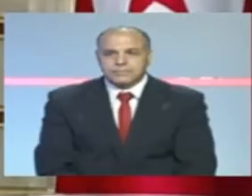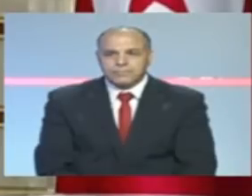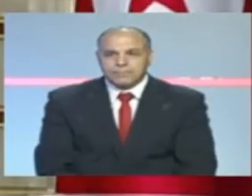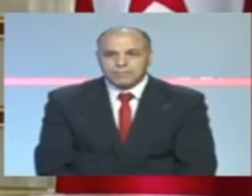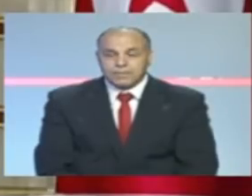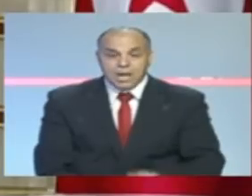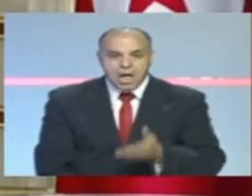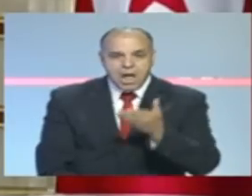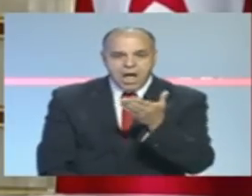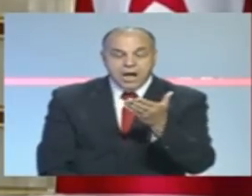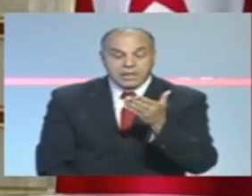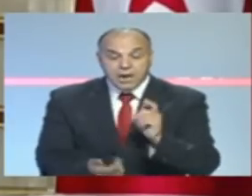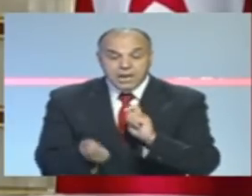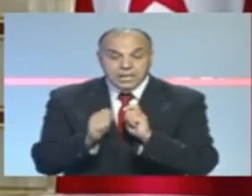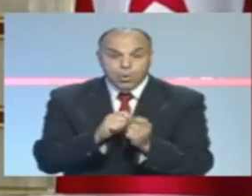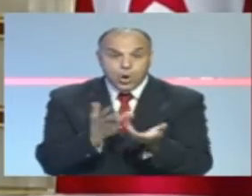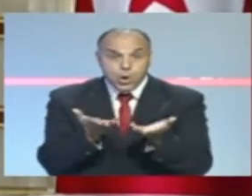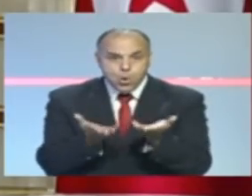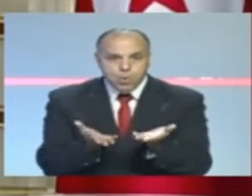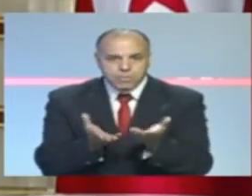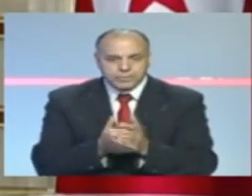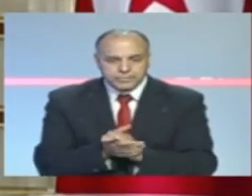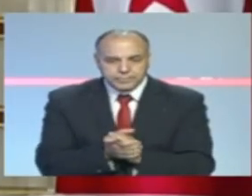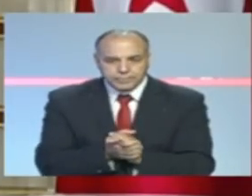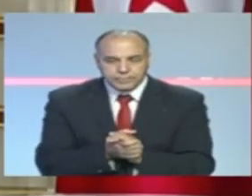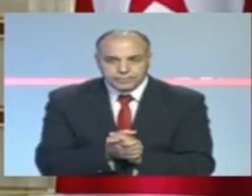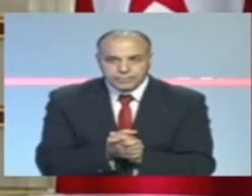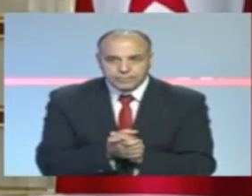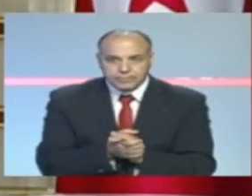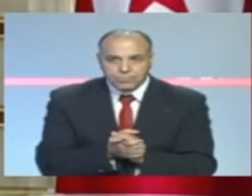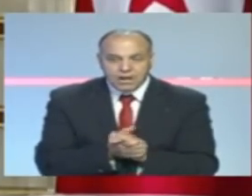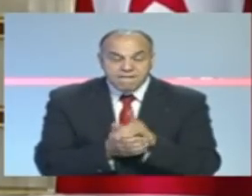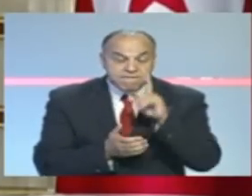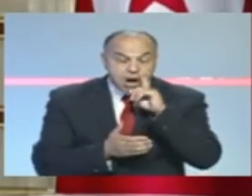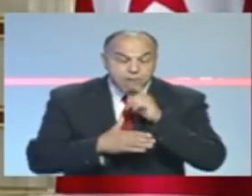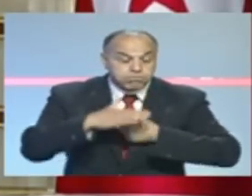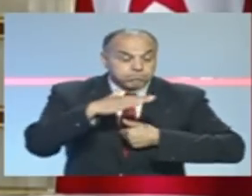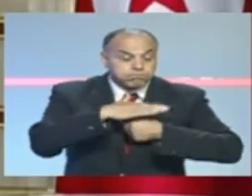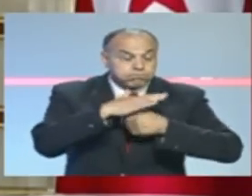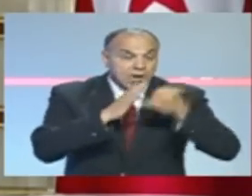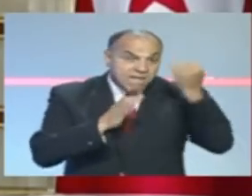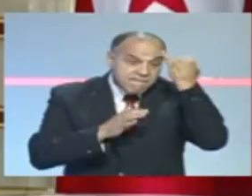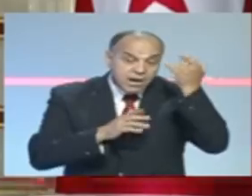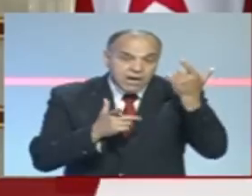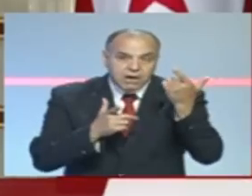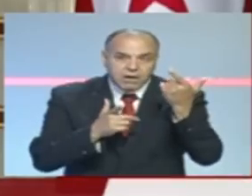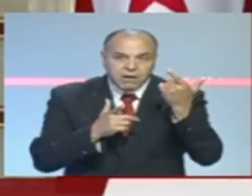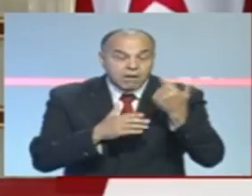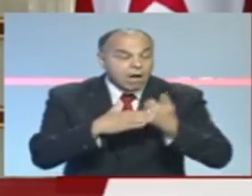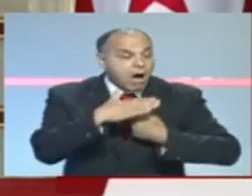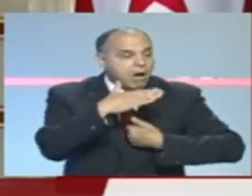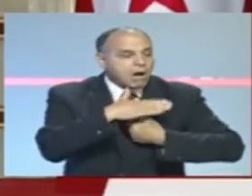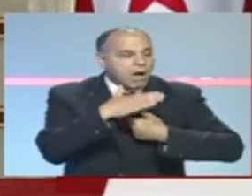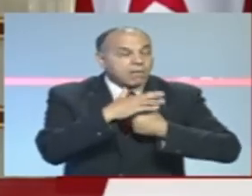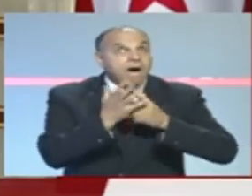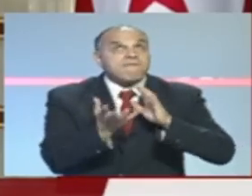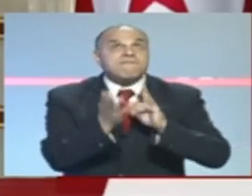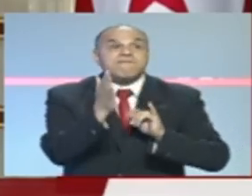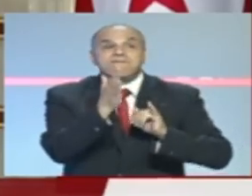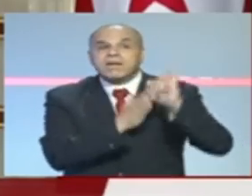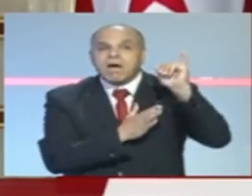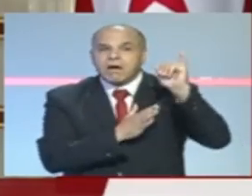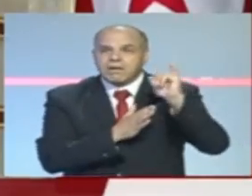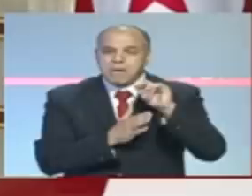كانت حول اليوم من راي ذات الفكر الى رائدات الفضاء